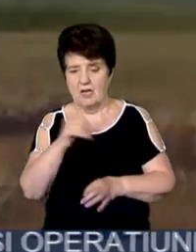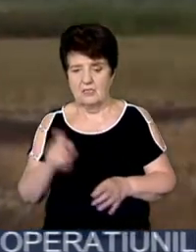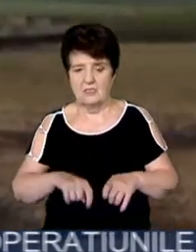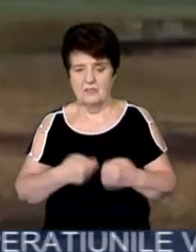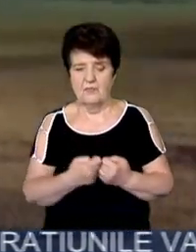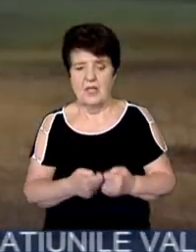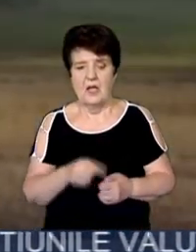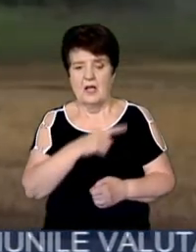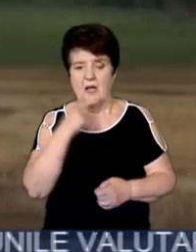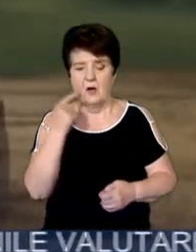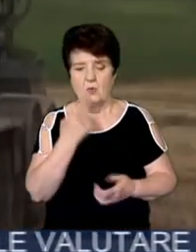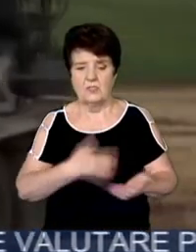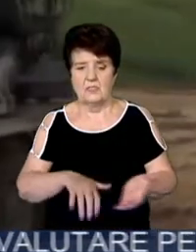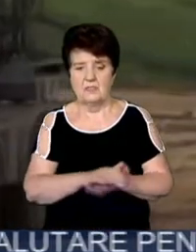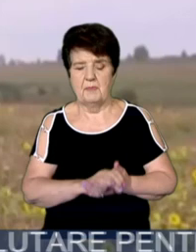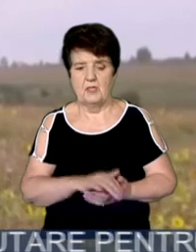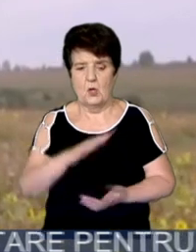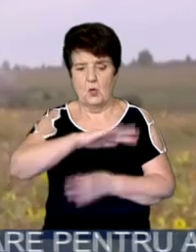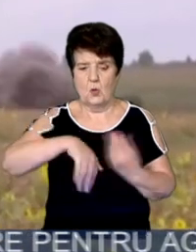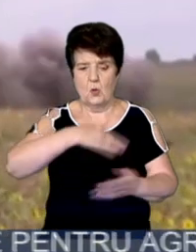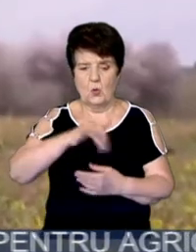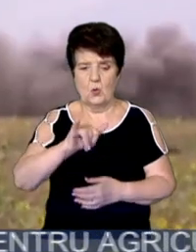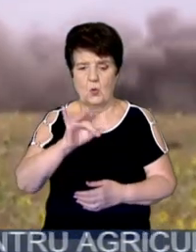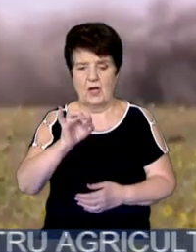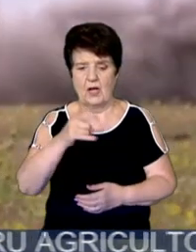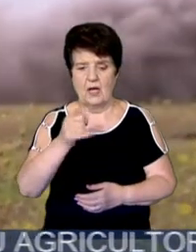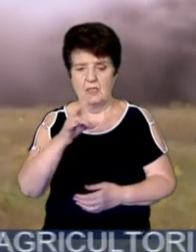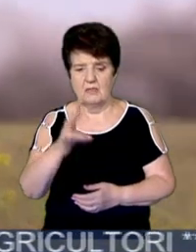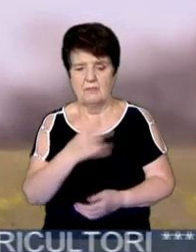rușii au făcut uz de sistemele Uragan.